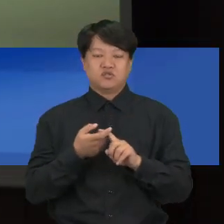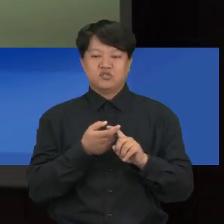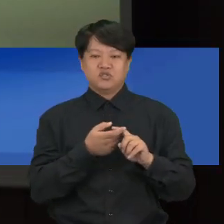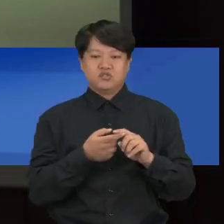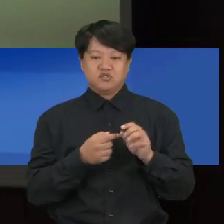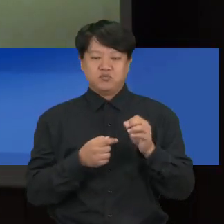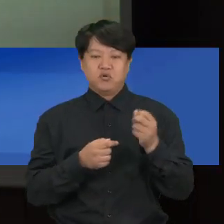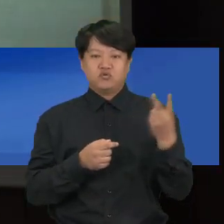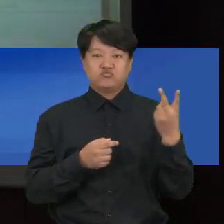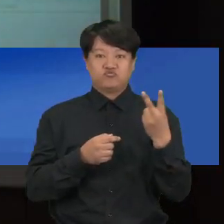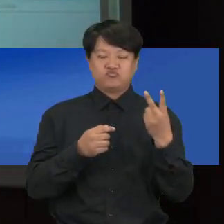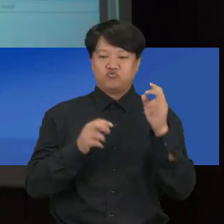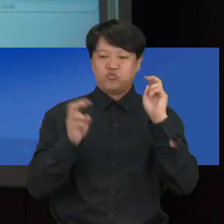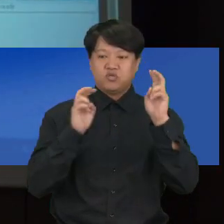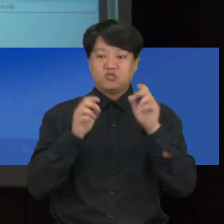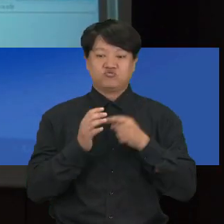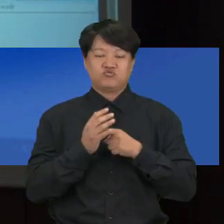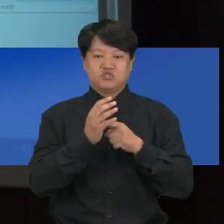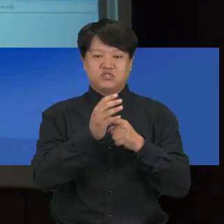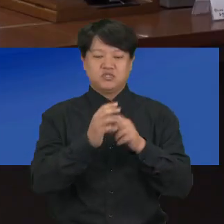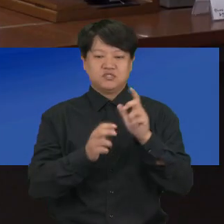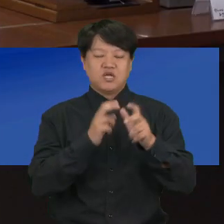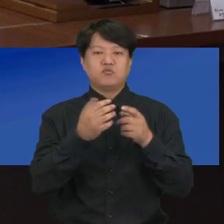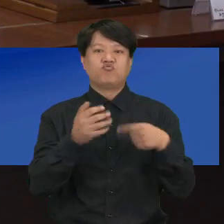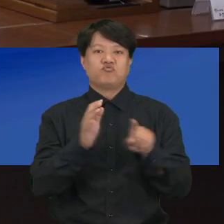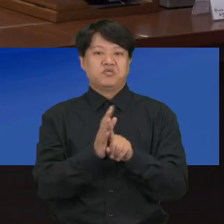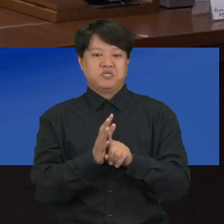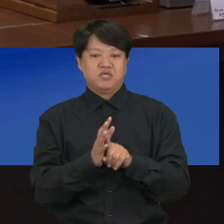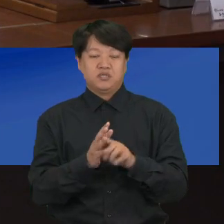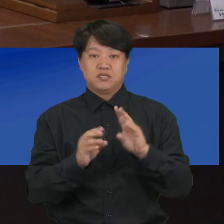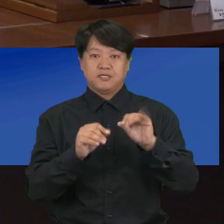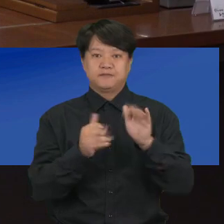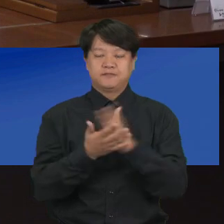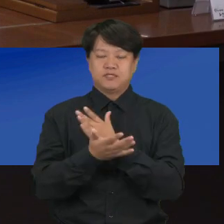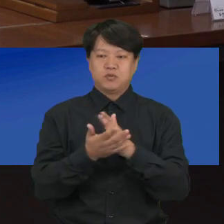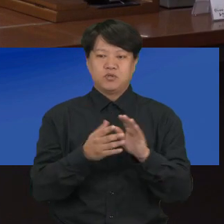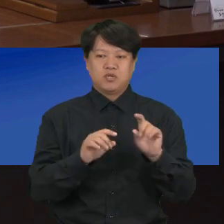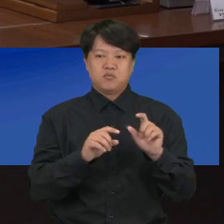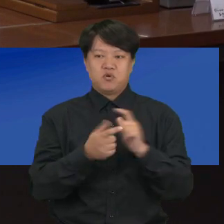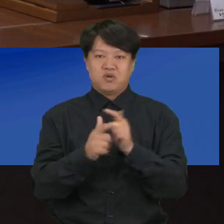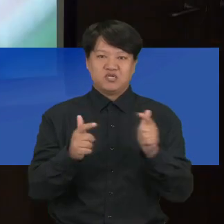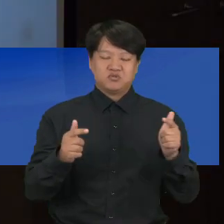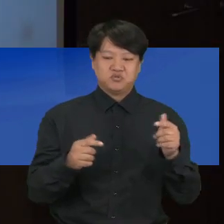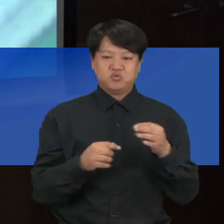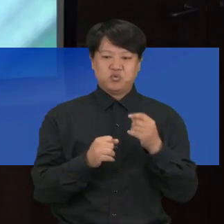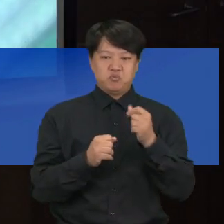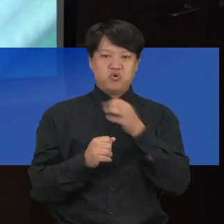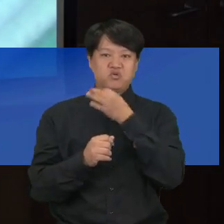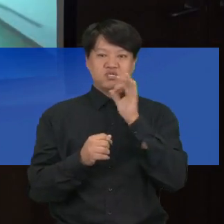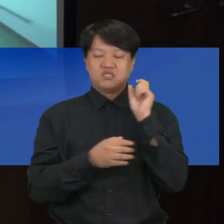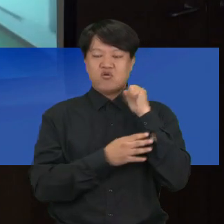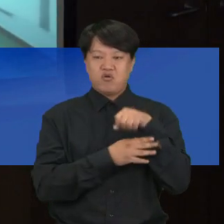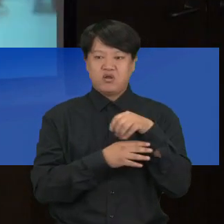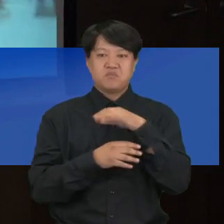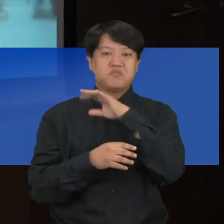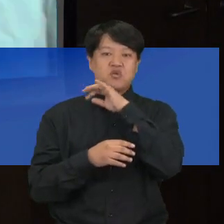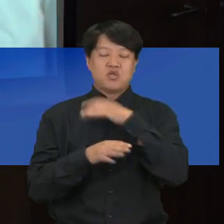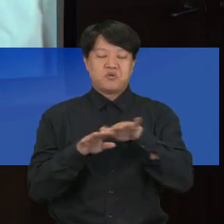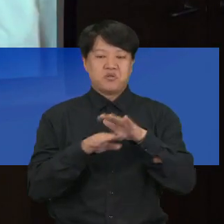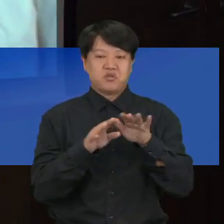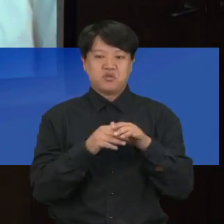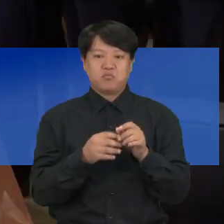관련해 주식회사 에코프로 와 중국 gm 이 추진하는 사업을 위한 부지 제공과 각종 인허가 및 민원 해결 등